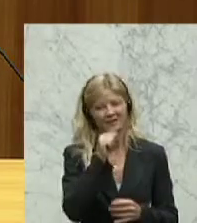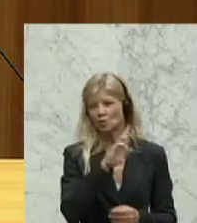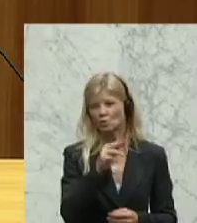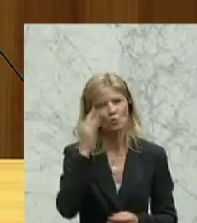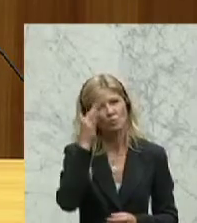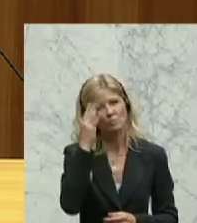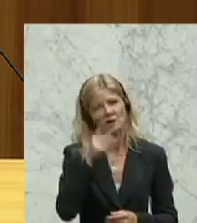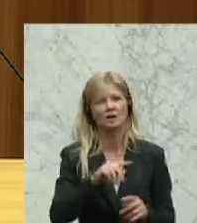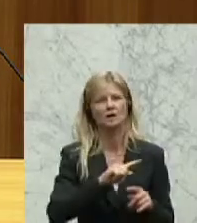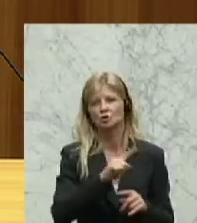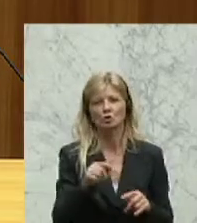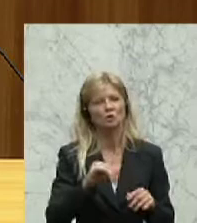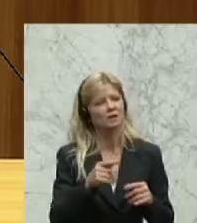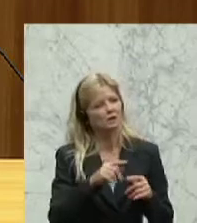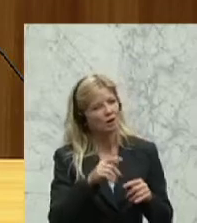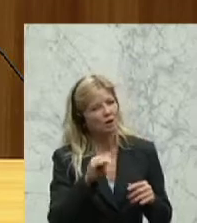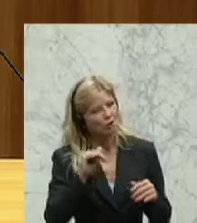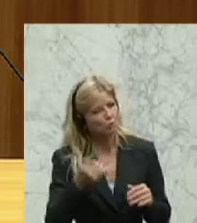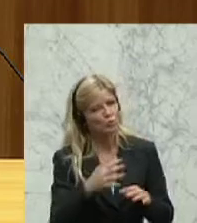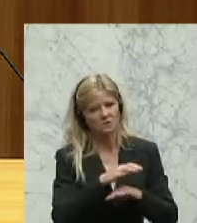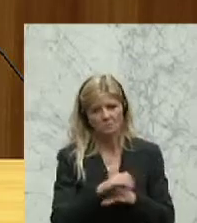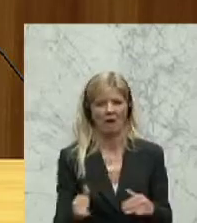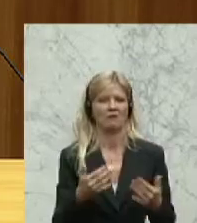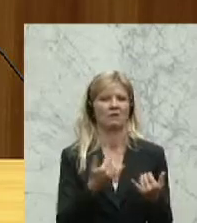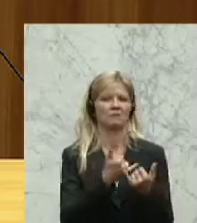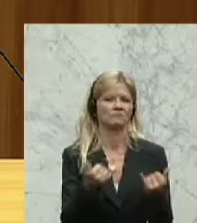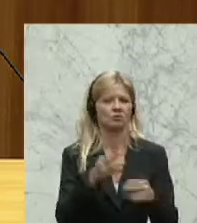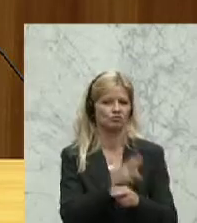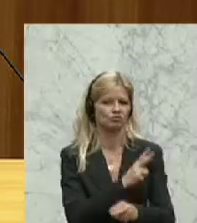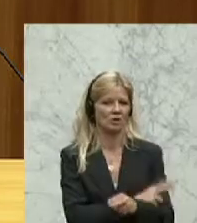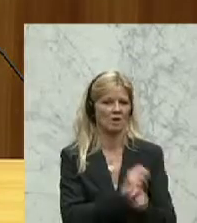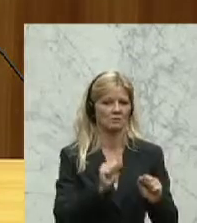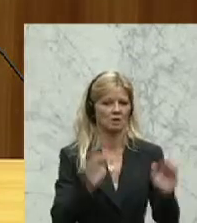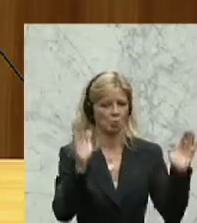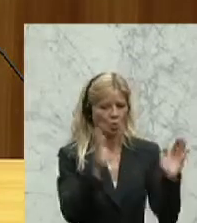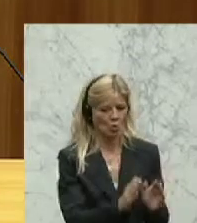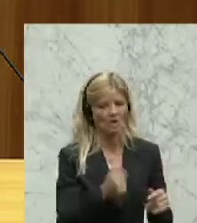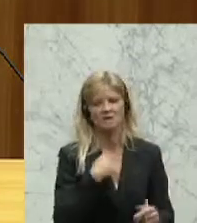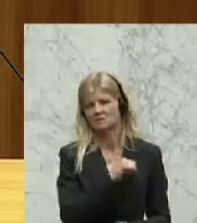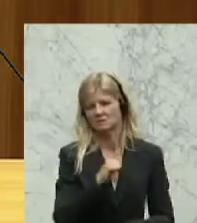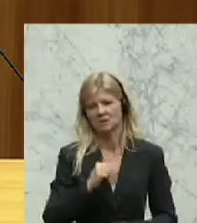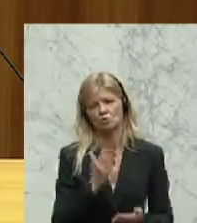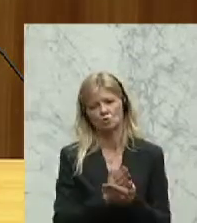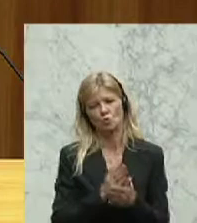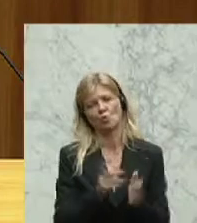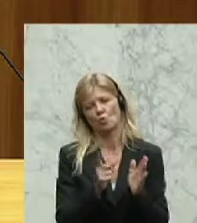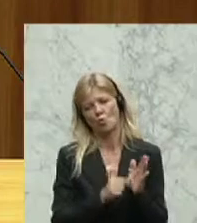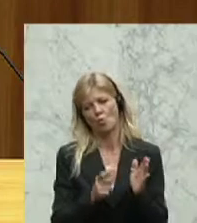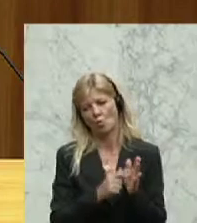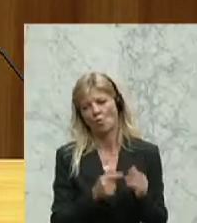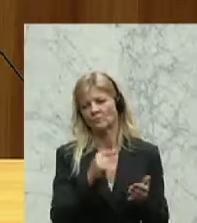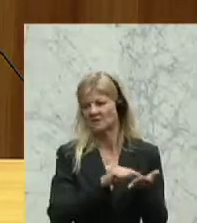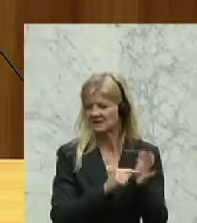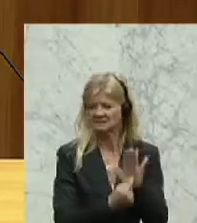kann ich habe hier von dieser position als etliche male auf beispiele im ausland hingewiesen aber auf das beispiel